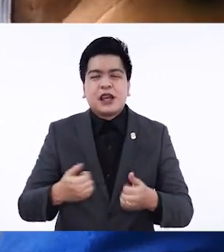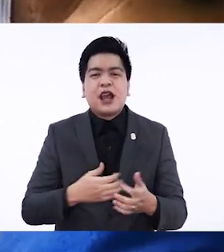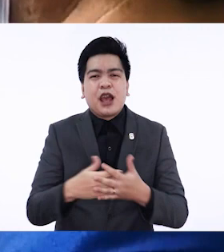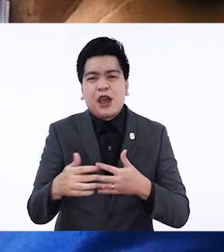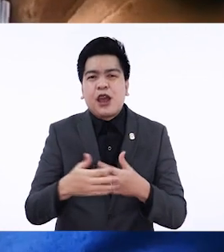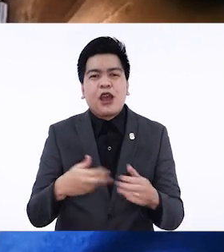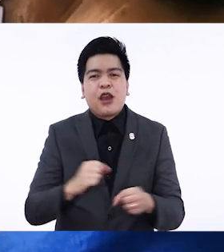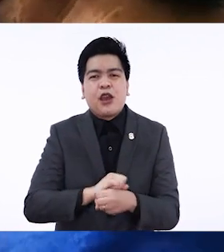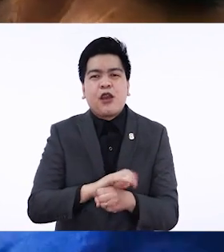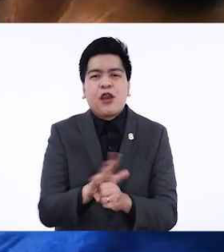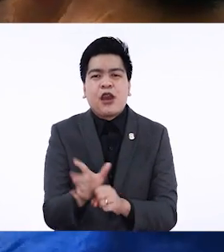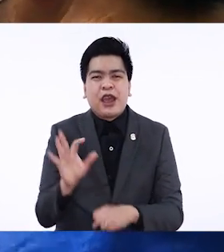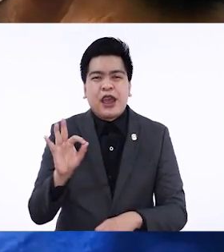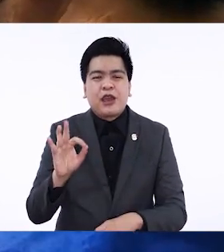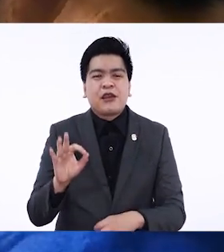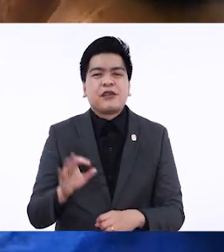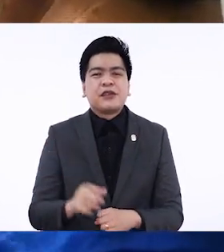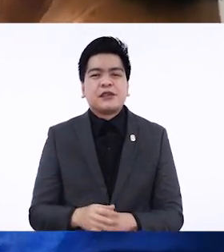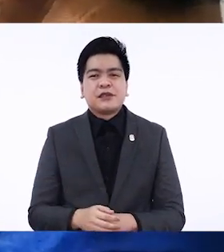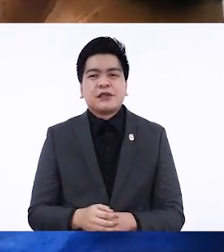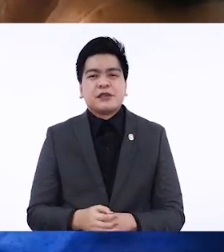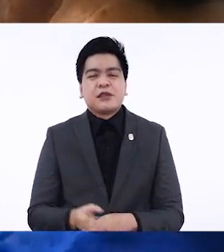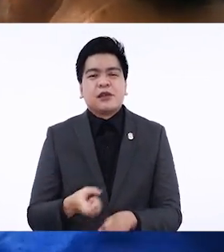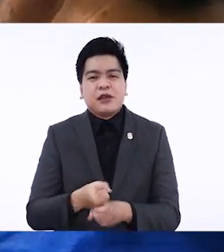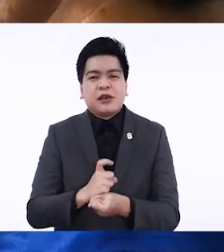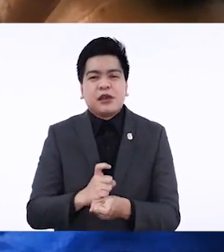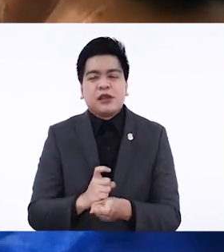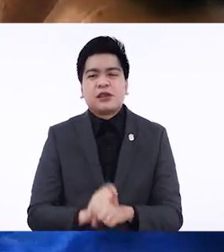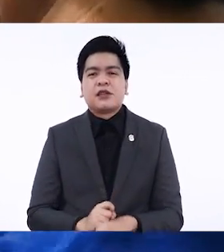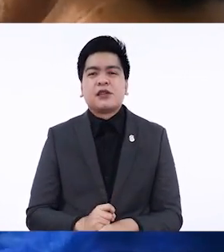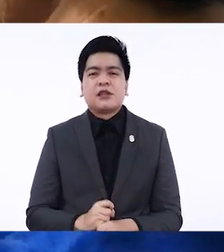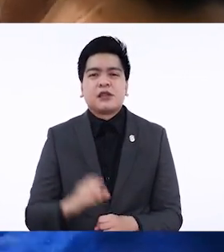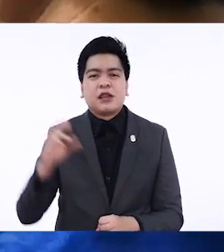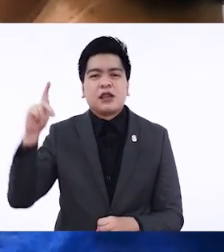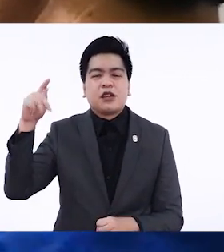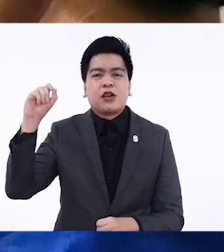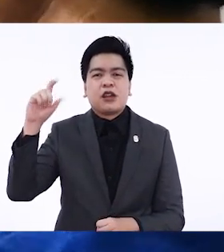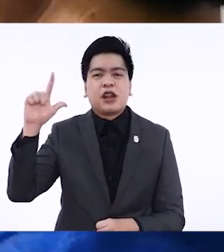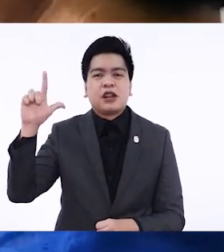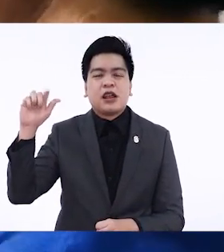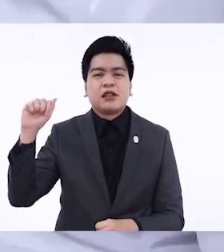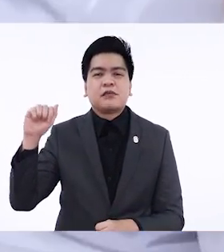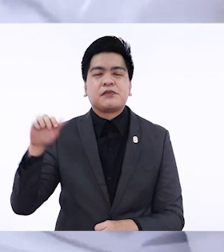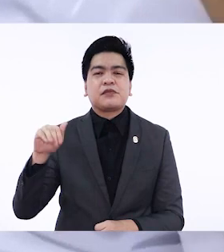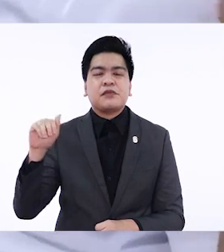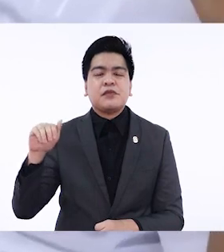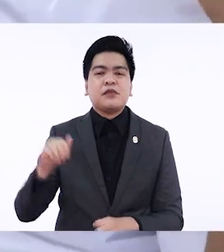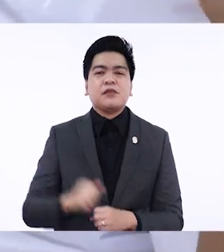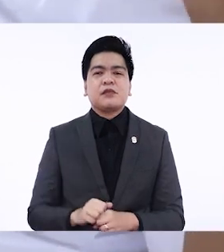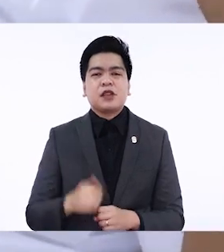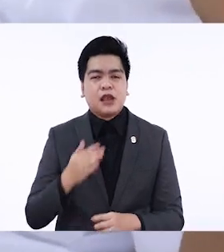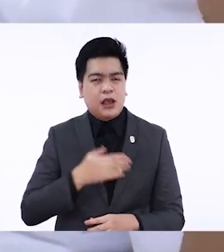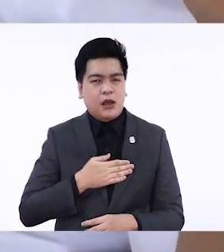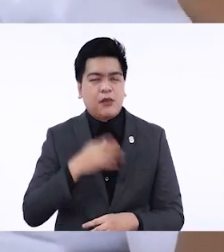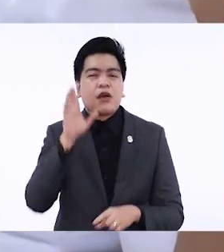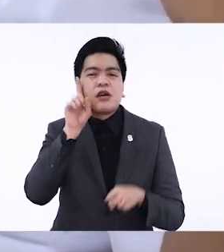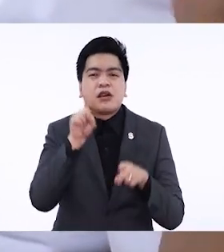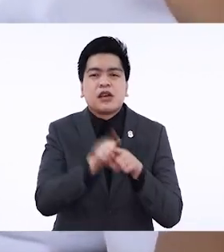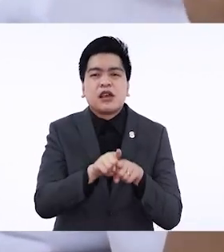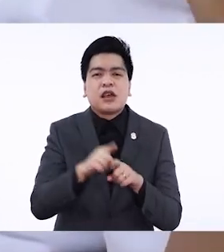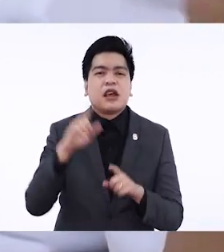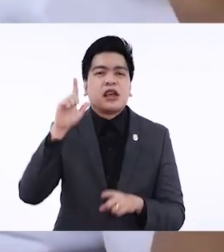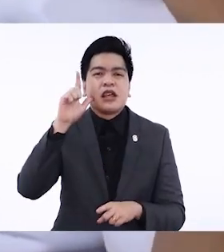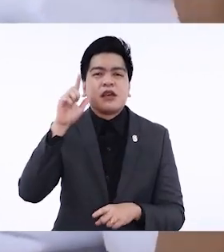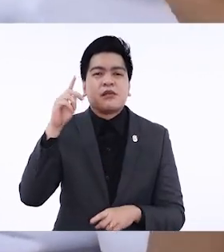ng pandemya ng ating nararanasan. Mula po dito sa bayan ng Coronadal City, ako po ang kapatid na Angel Pelisco para